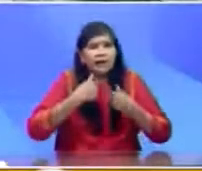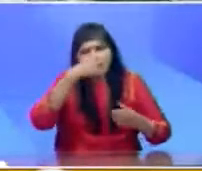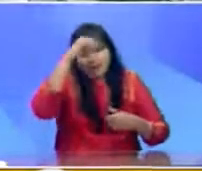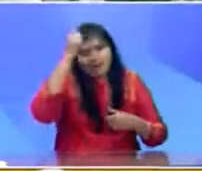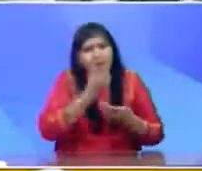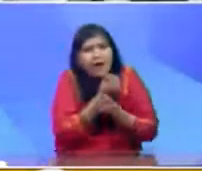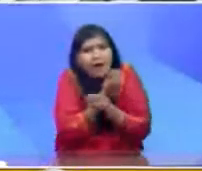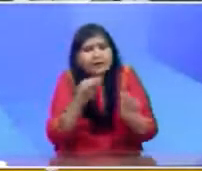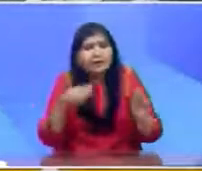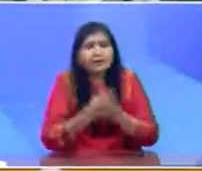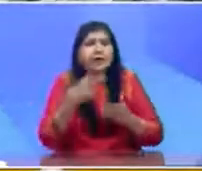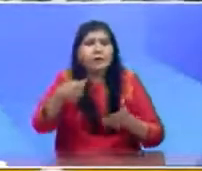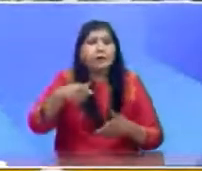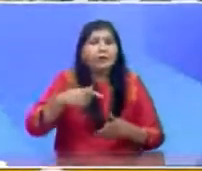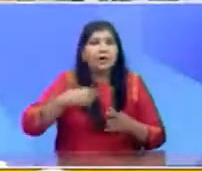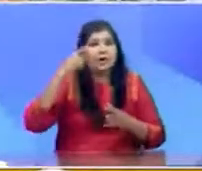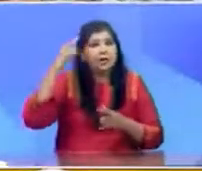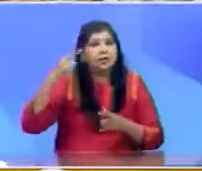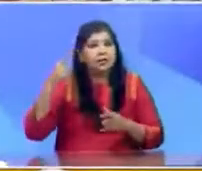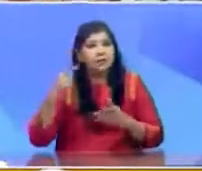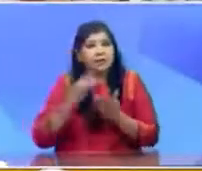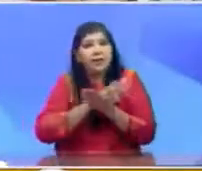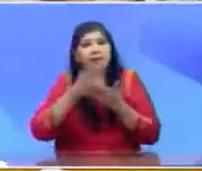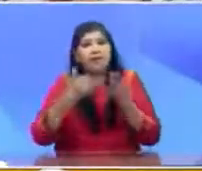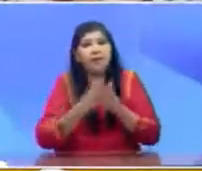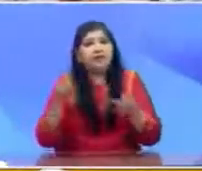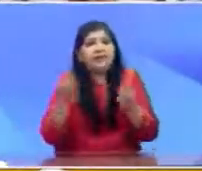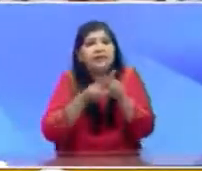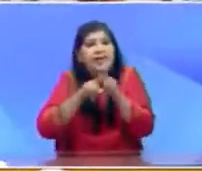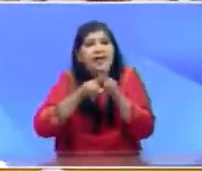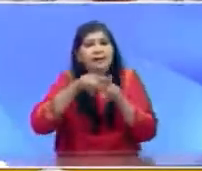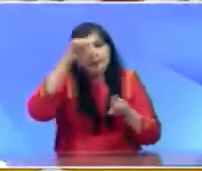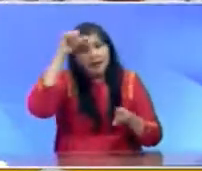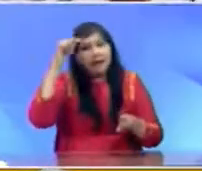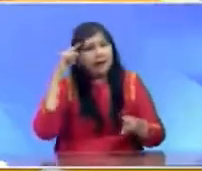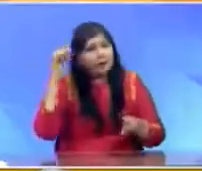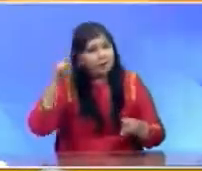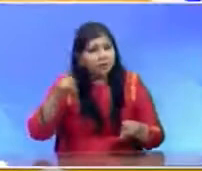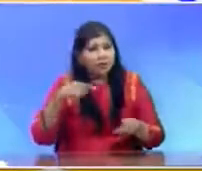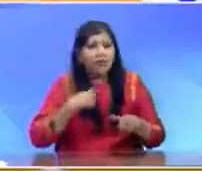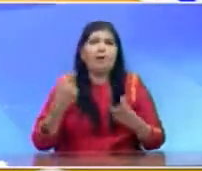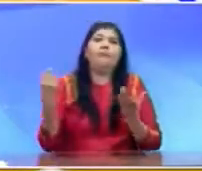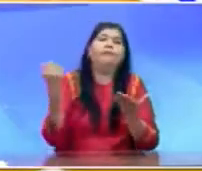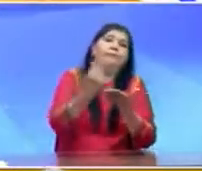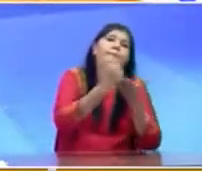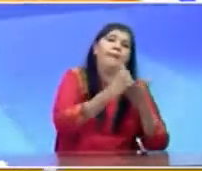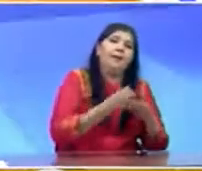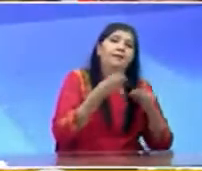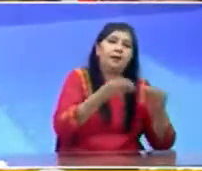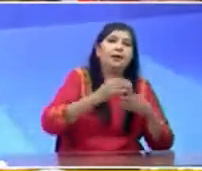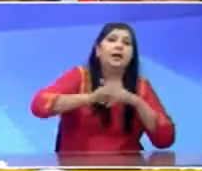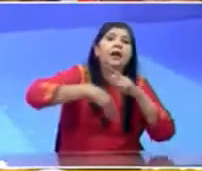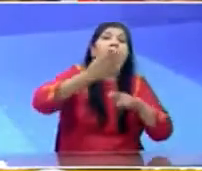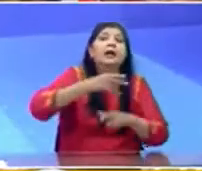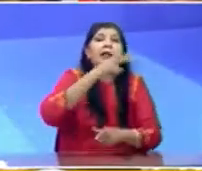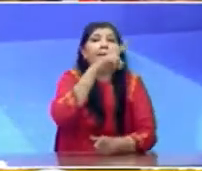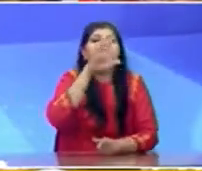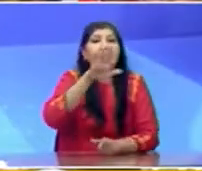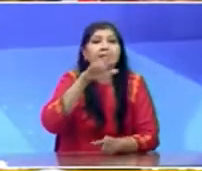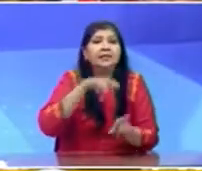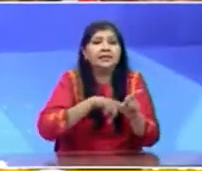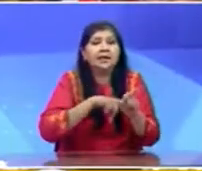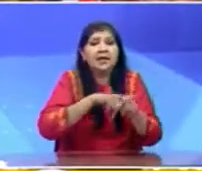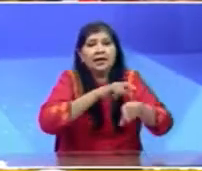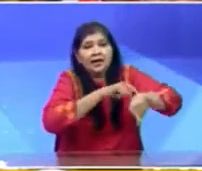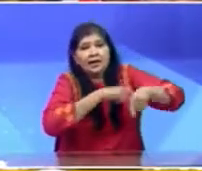पाएंगे, उनके सपनों का भारत बना पाएंगे। इसलिए हमारे अगले 25 साल का यह